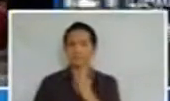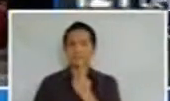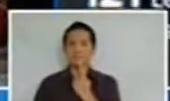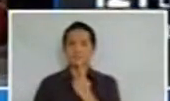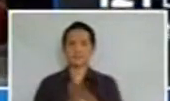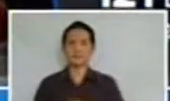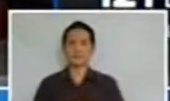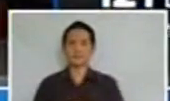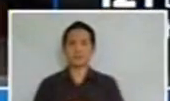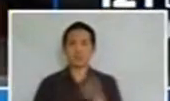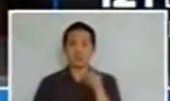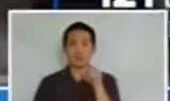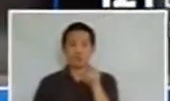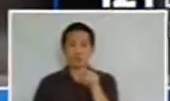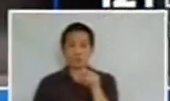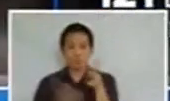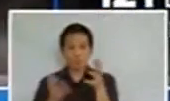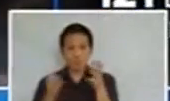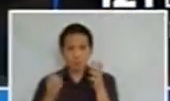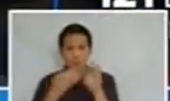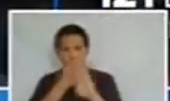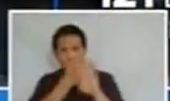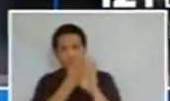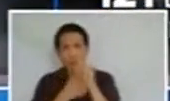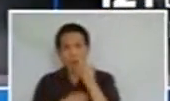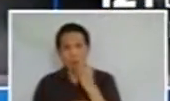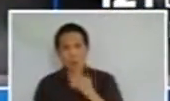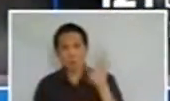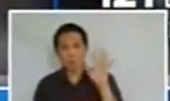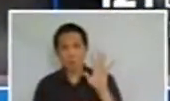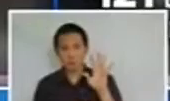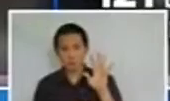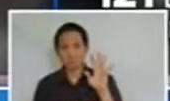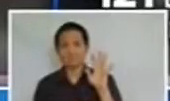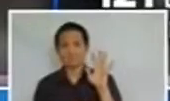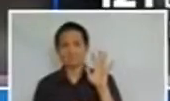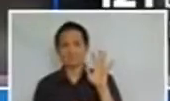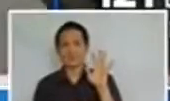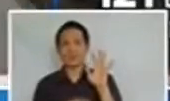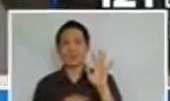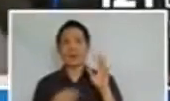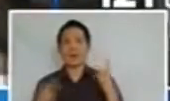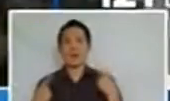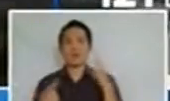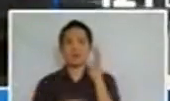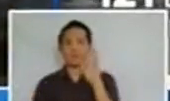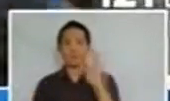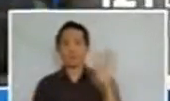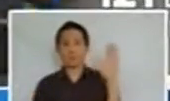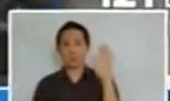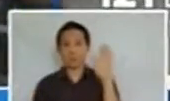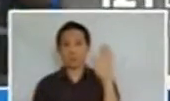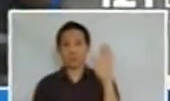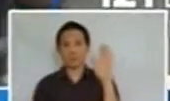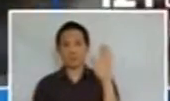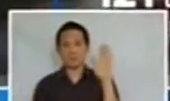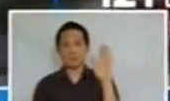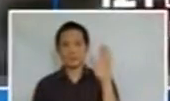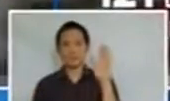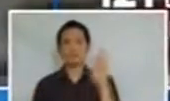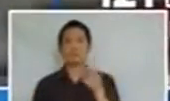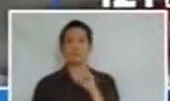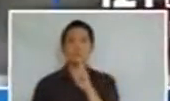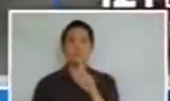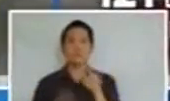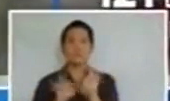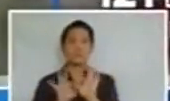ng Mayo, ang programa ay matagumpay na nakapagpauwi na ng mahigit 100 residente pabalik ng Leyte na inaasahang darami